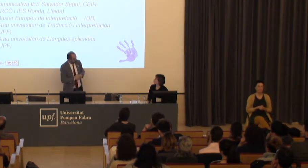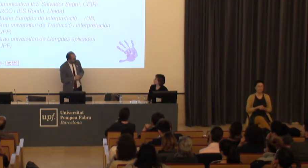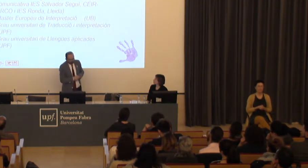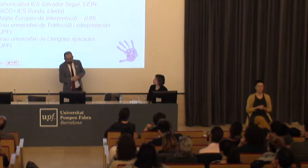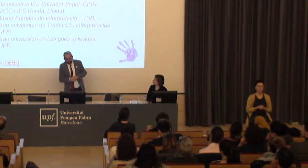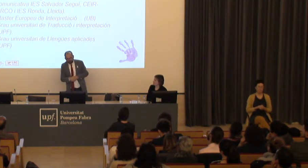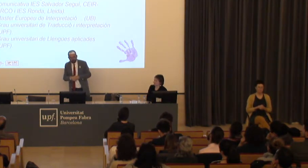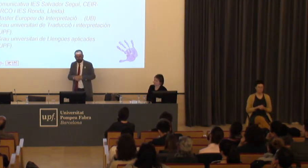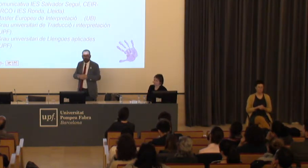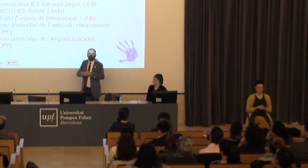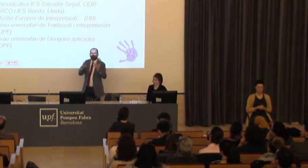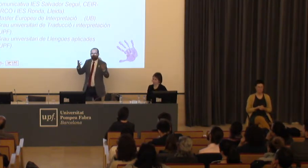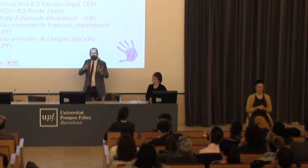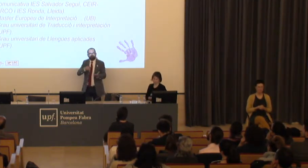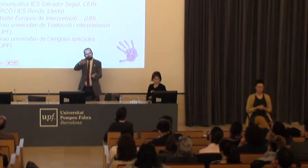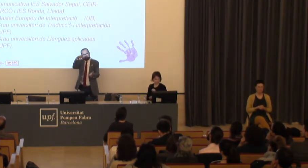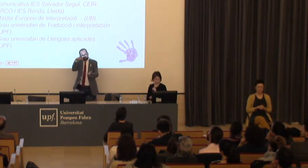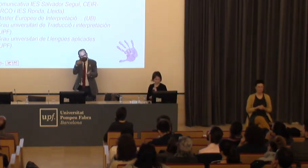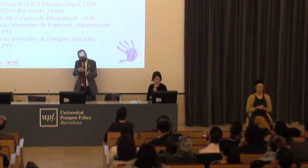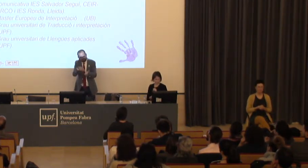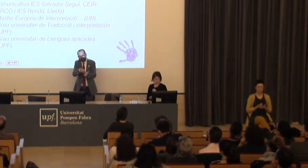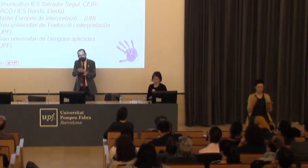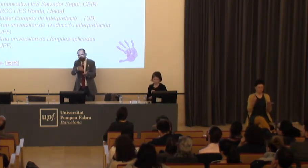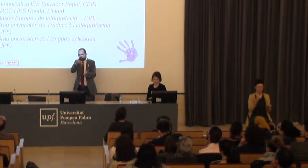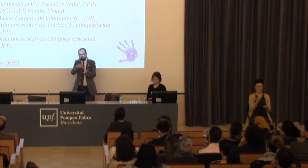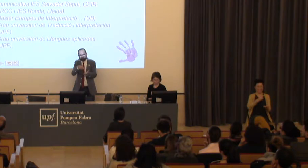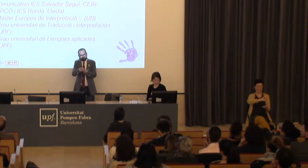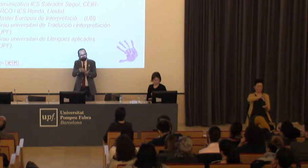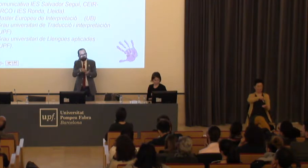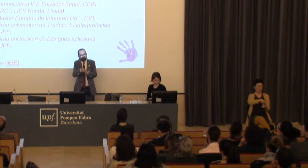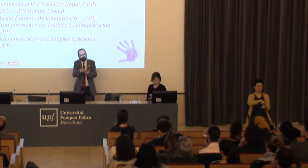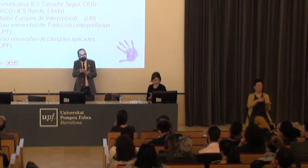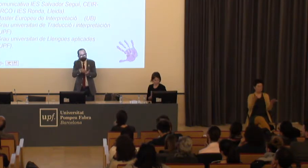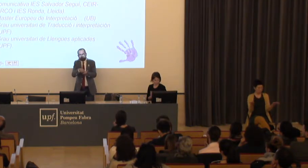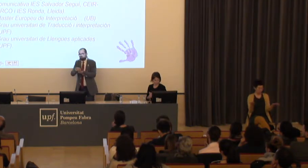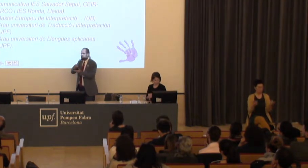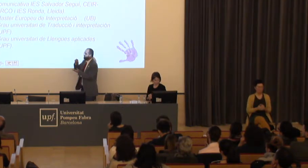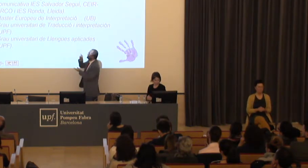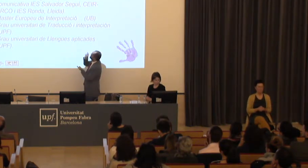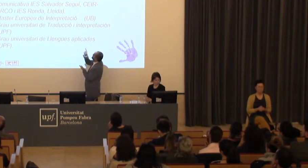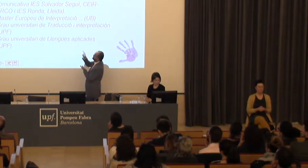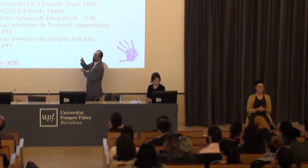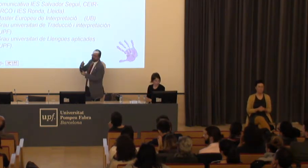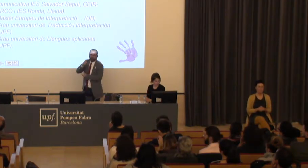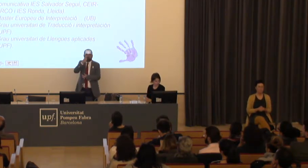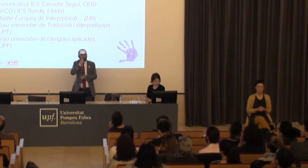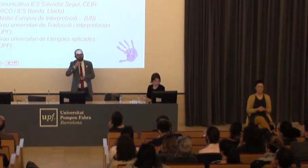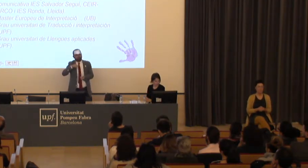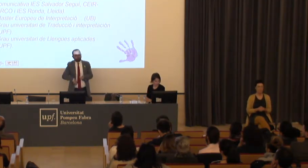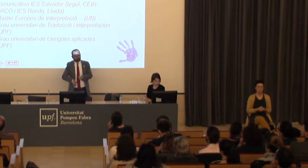són tres branques al palmell de la mà, com tres dits al palmell de la mà. Aleshores,